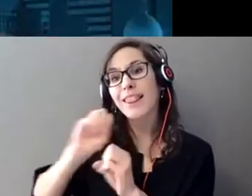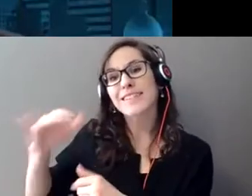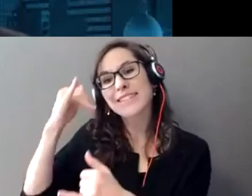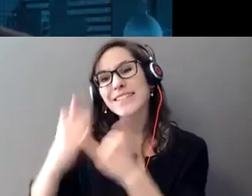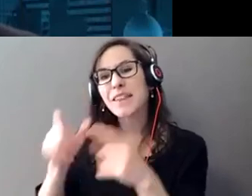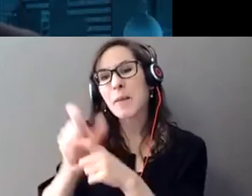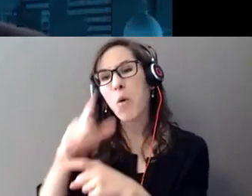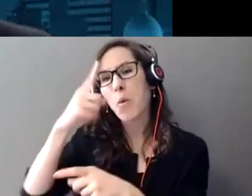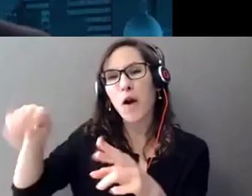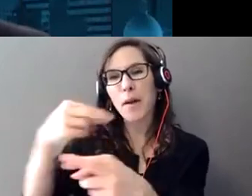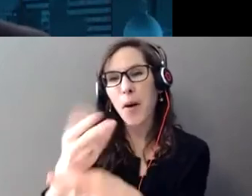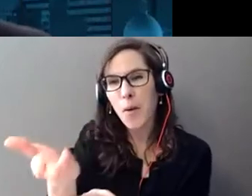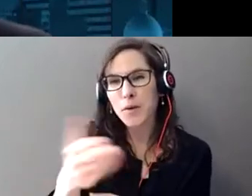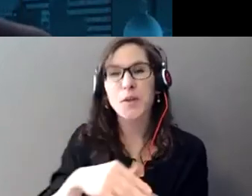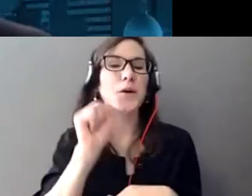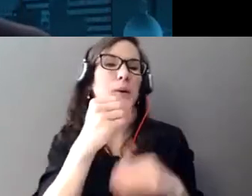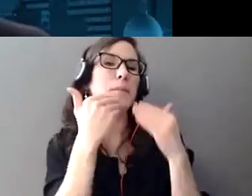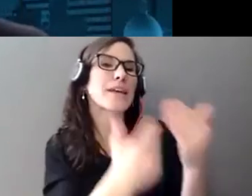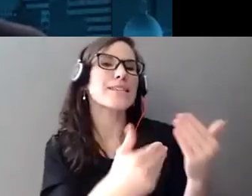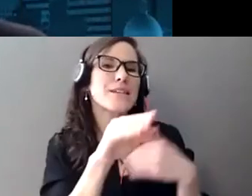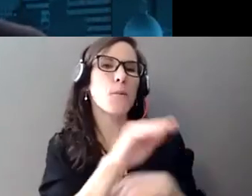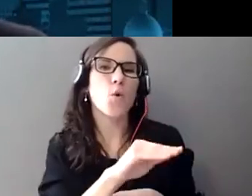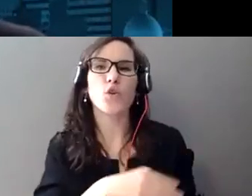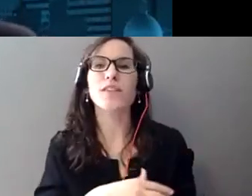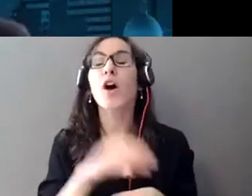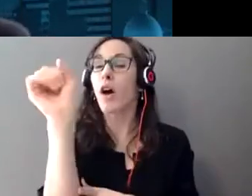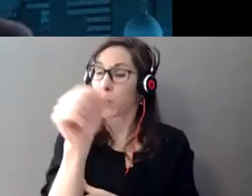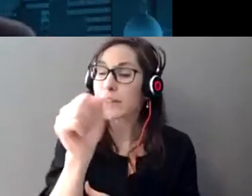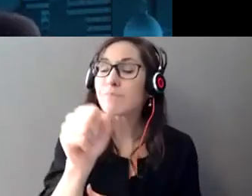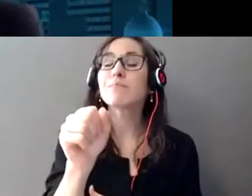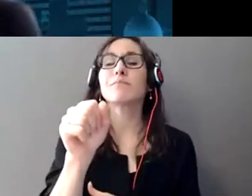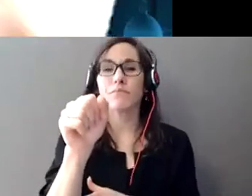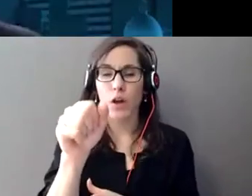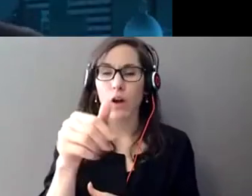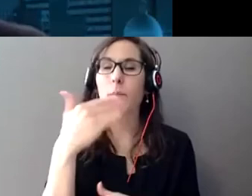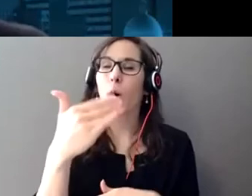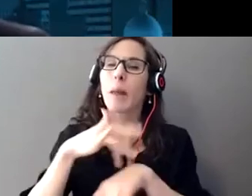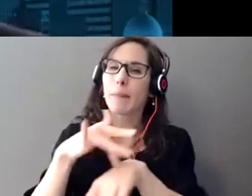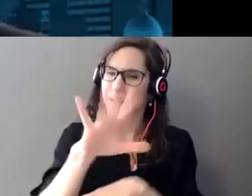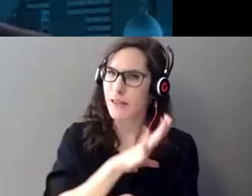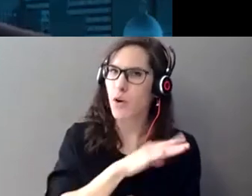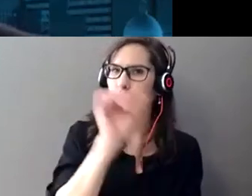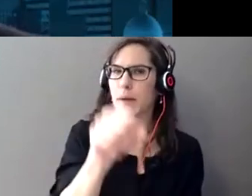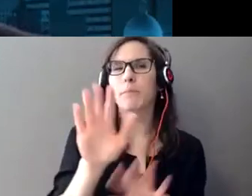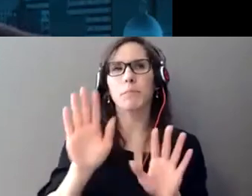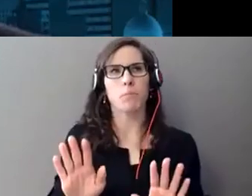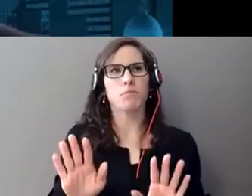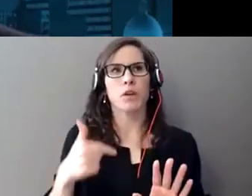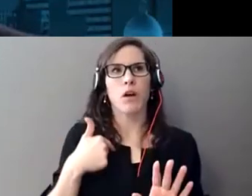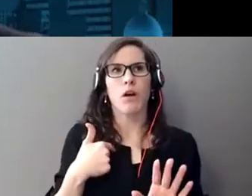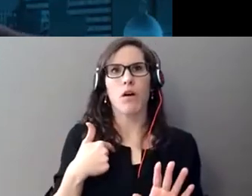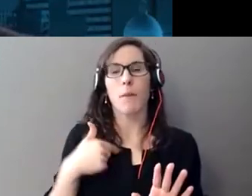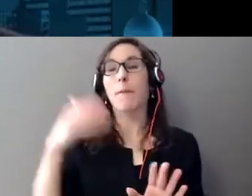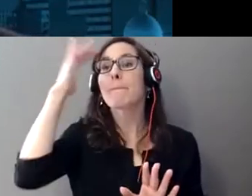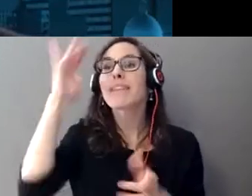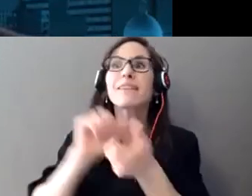merci Mouloun alors oui il y a des bonnes pratiques alors qu'est-ce qui permet de changer les mentalités